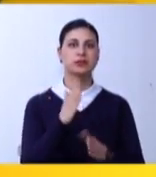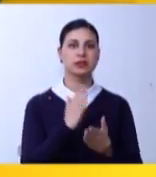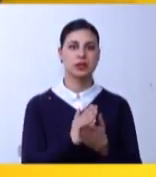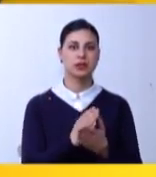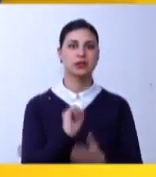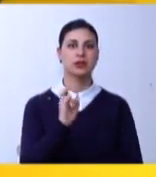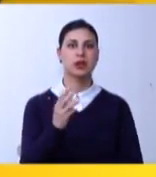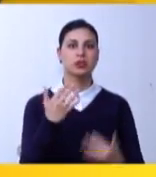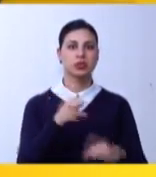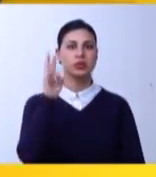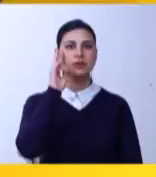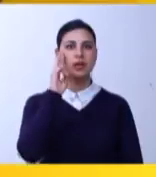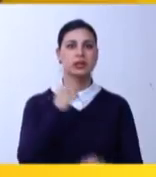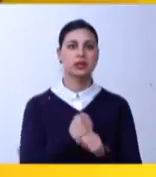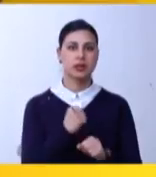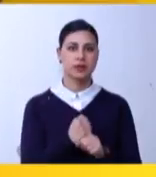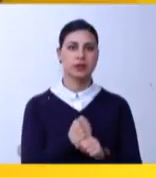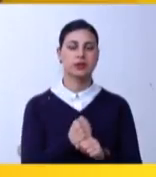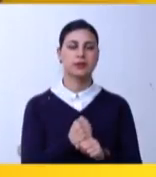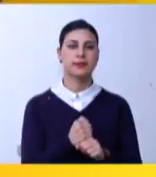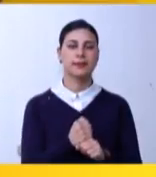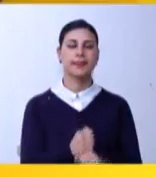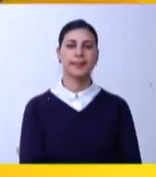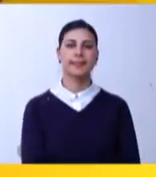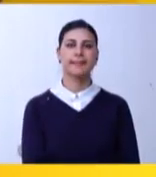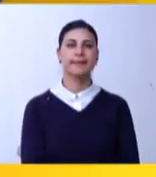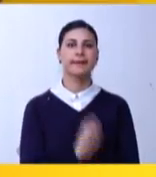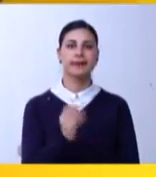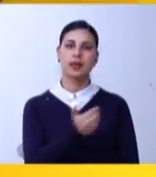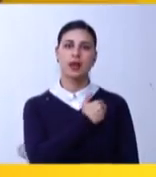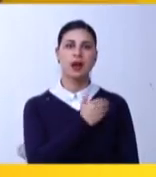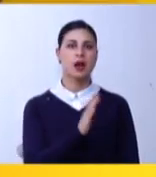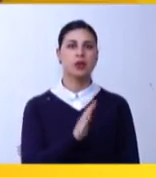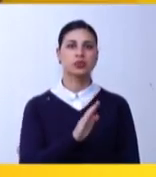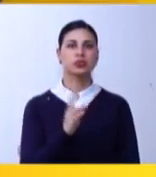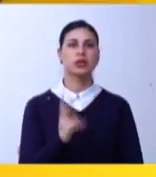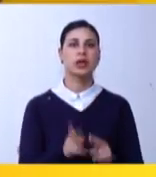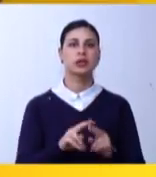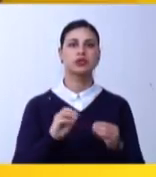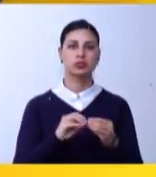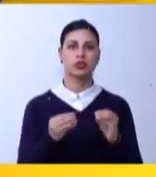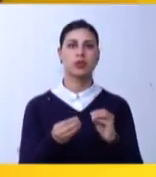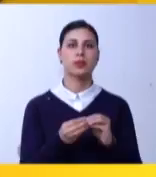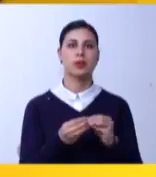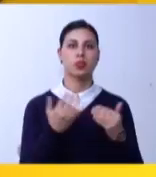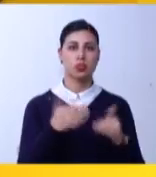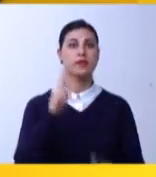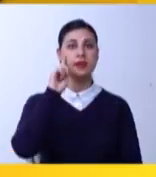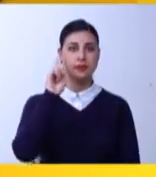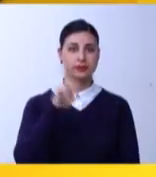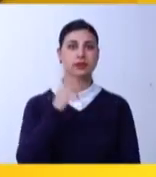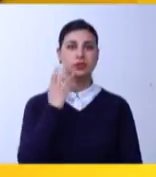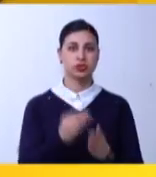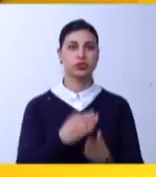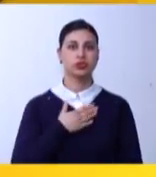საფენი, ან უკვე ტუალეტი გავაკეთეთ, იმალებით და არ გვინდა არანაირად, რომ ეს პრობლემა, უკვე ვიცით, რომ ჩვენ